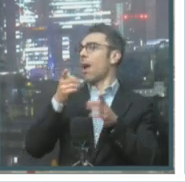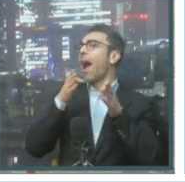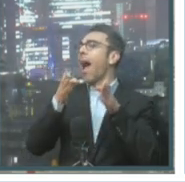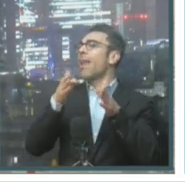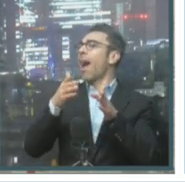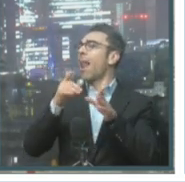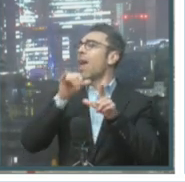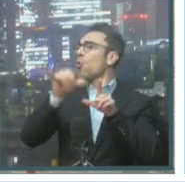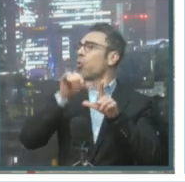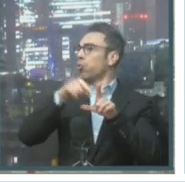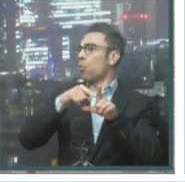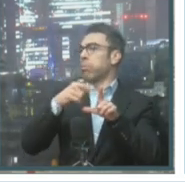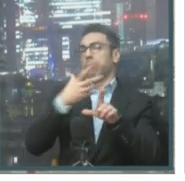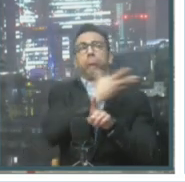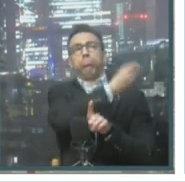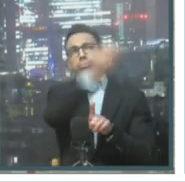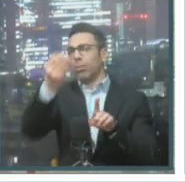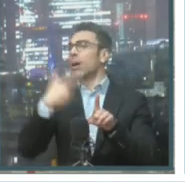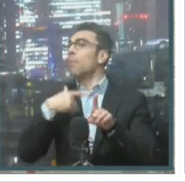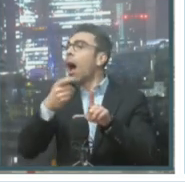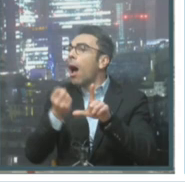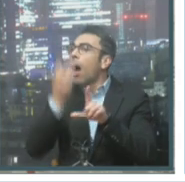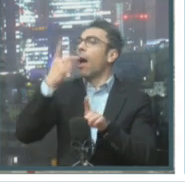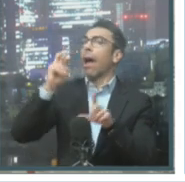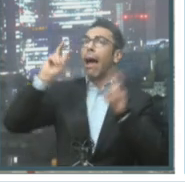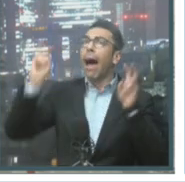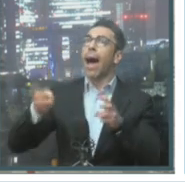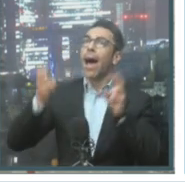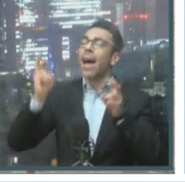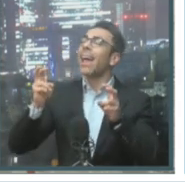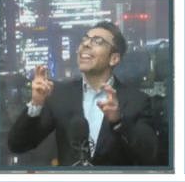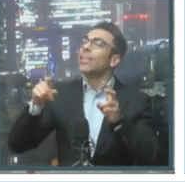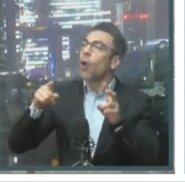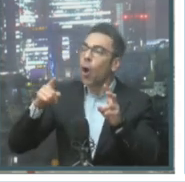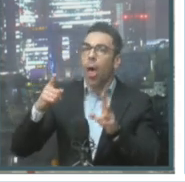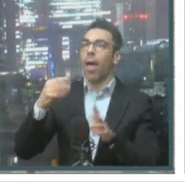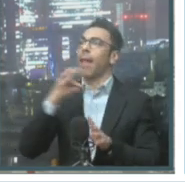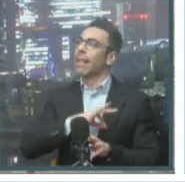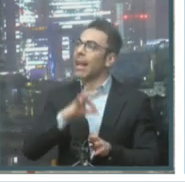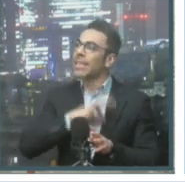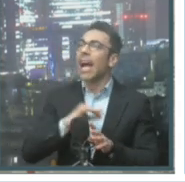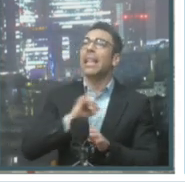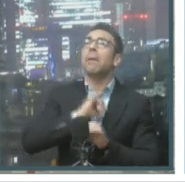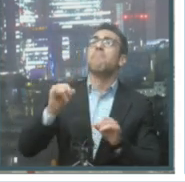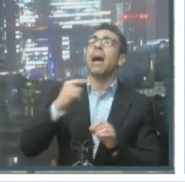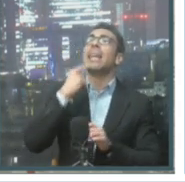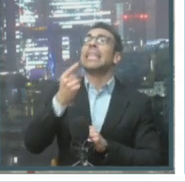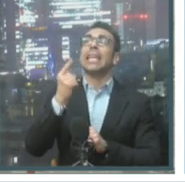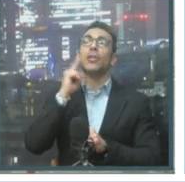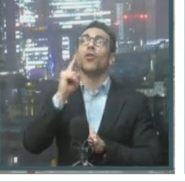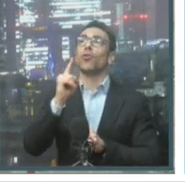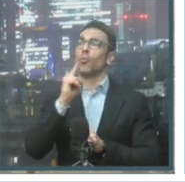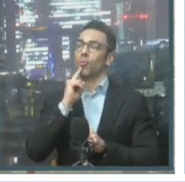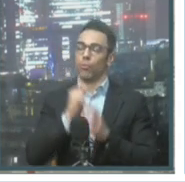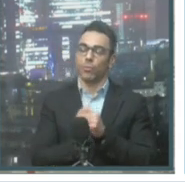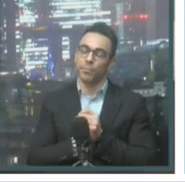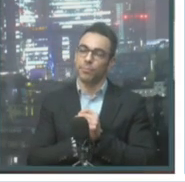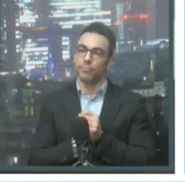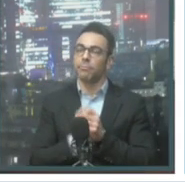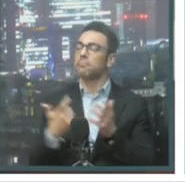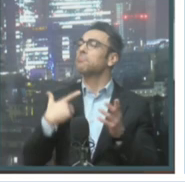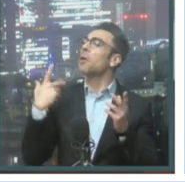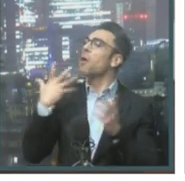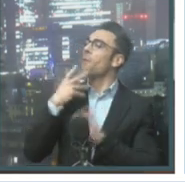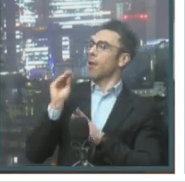youtube esistono al momento ma dal titolo davvero davvero interessante mai dire sordomuto allora preveduto